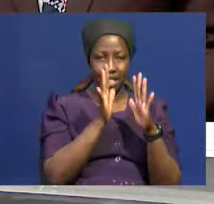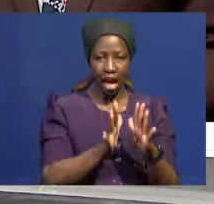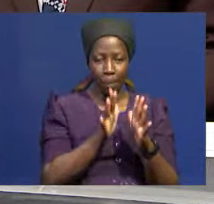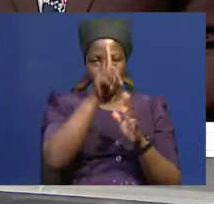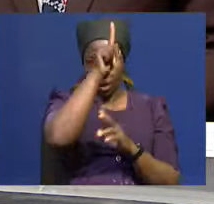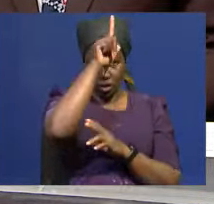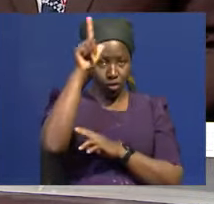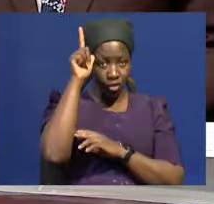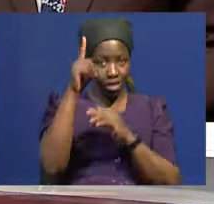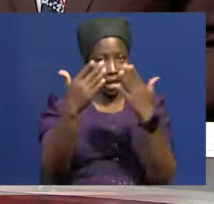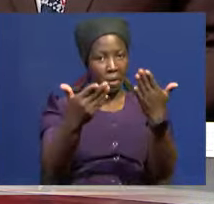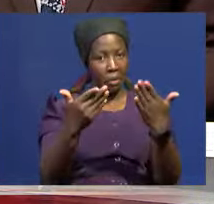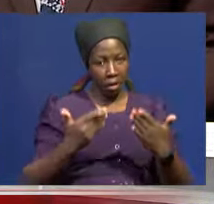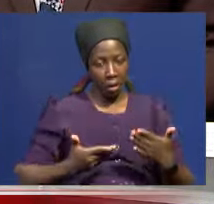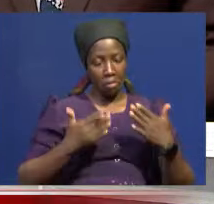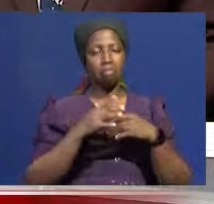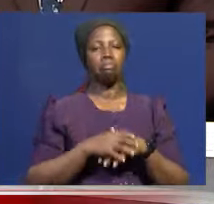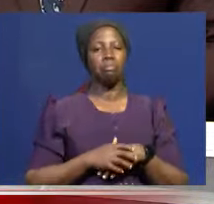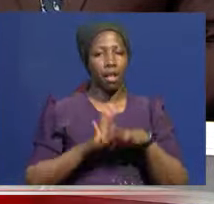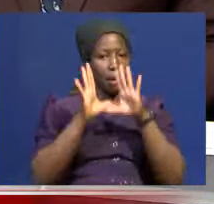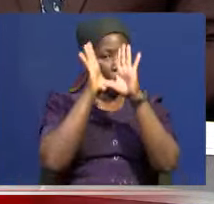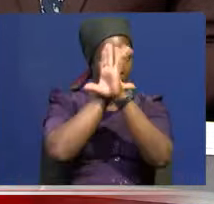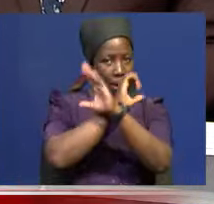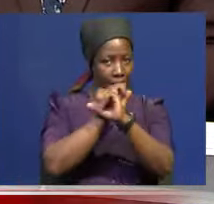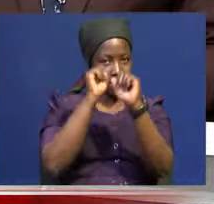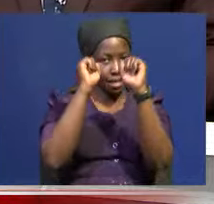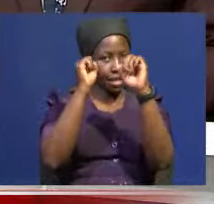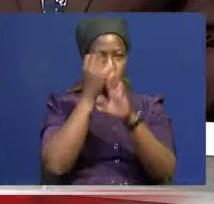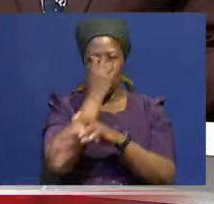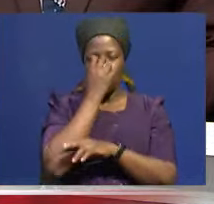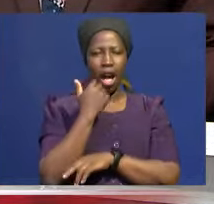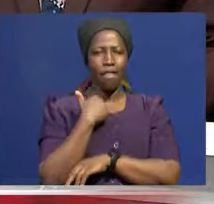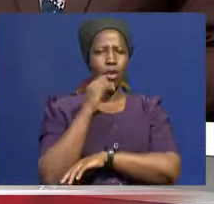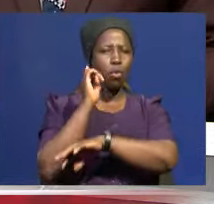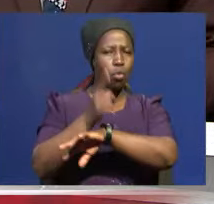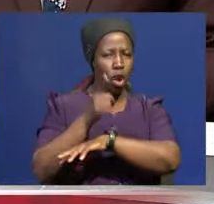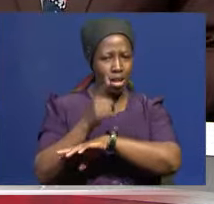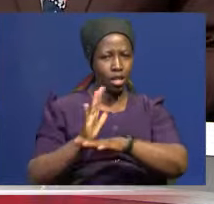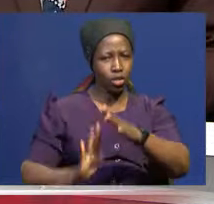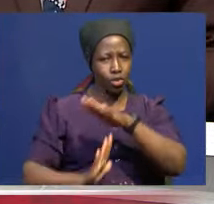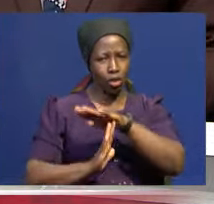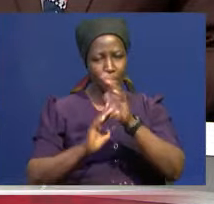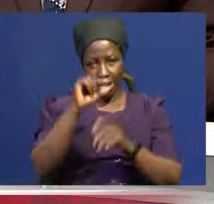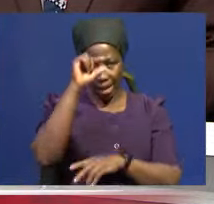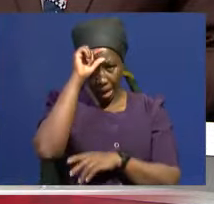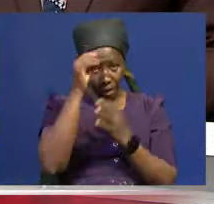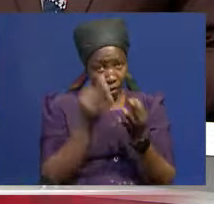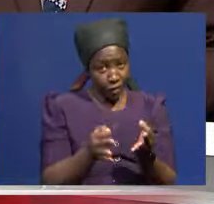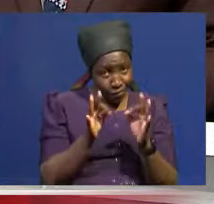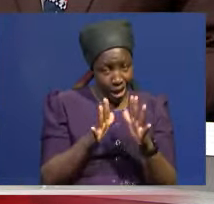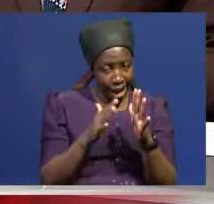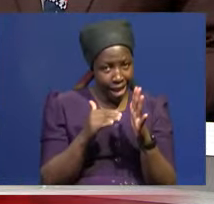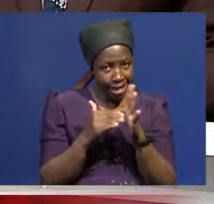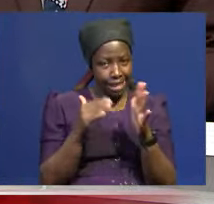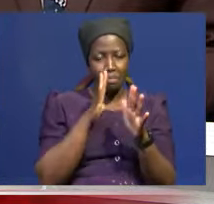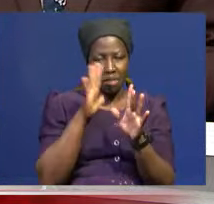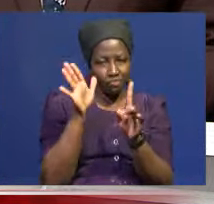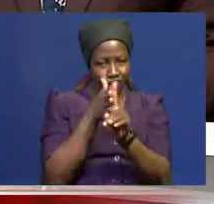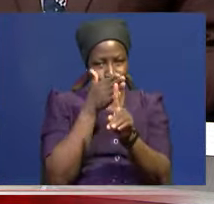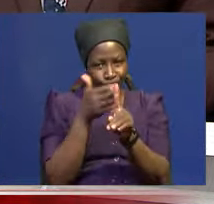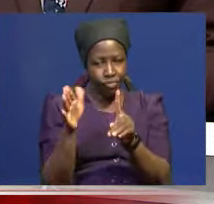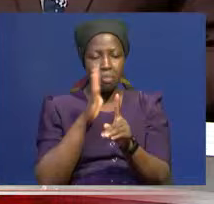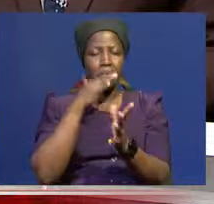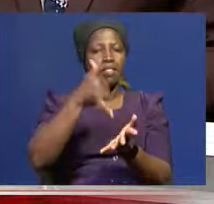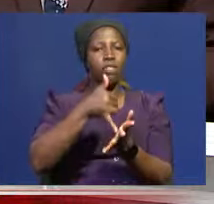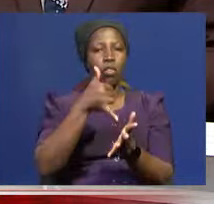lusi maura. Karibu, Rais William Ruto, amewaonya maafisa wa kusire kalini didi ya kushawishi wa kuhusika katika ufisadi.